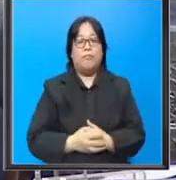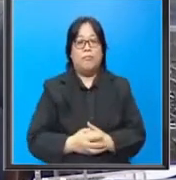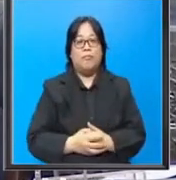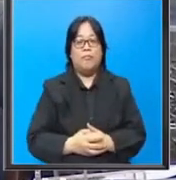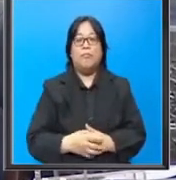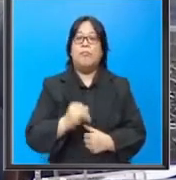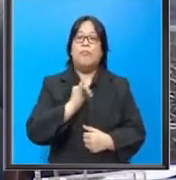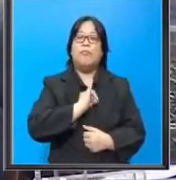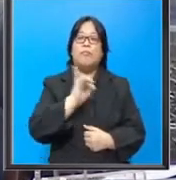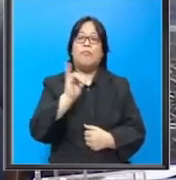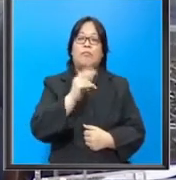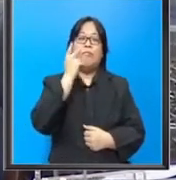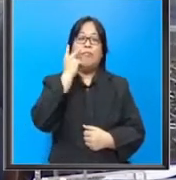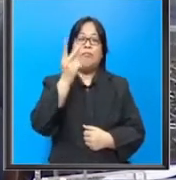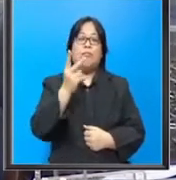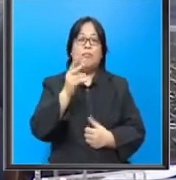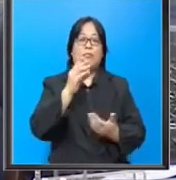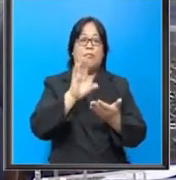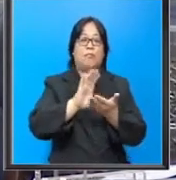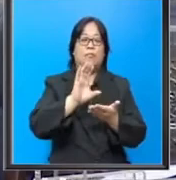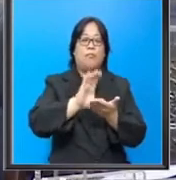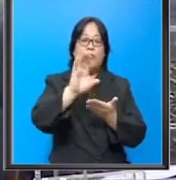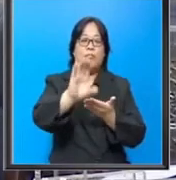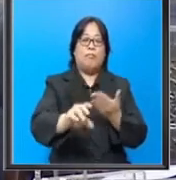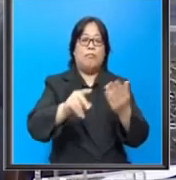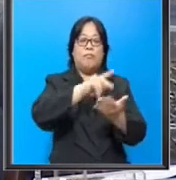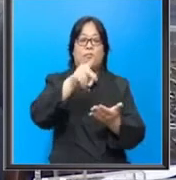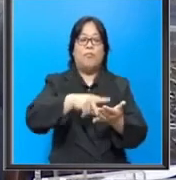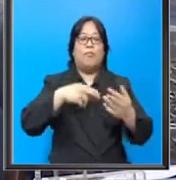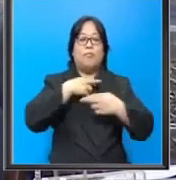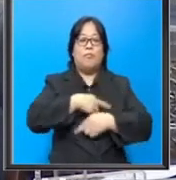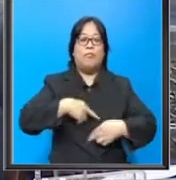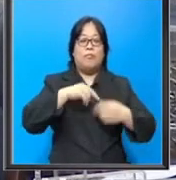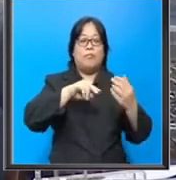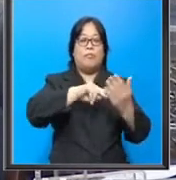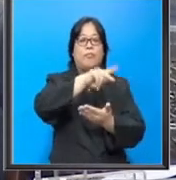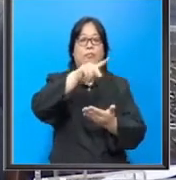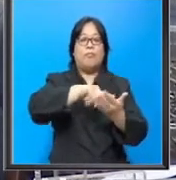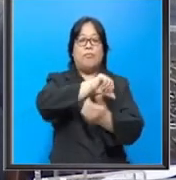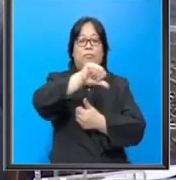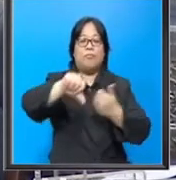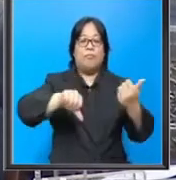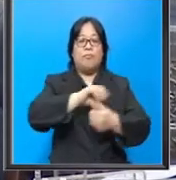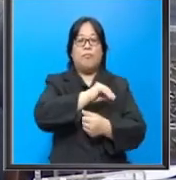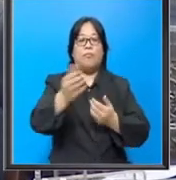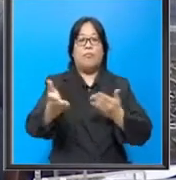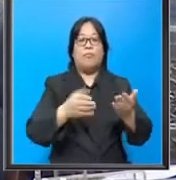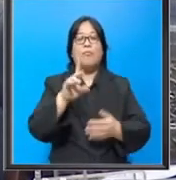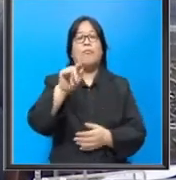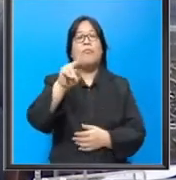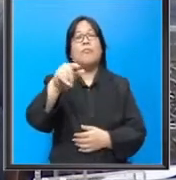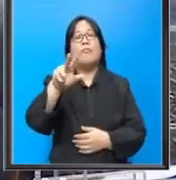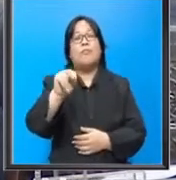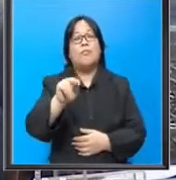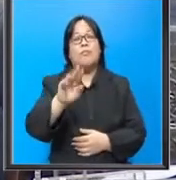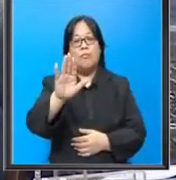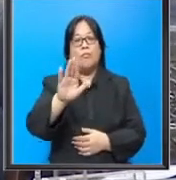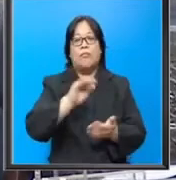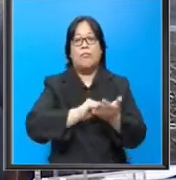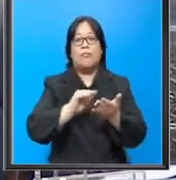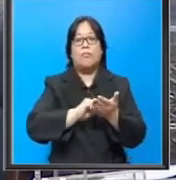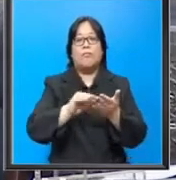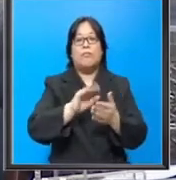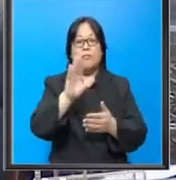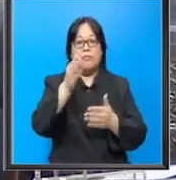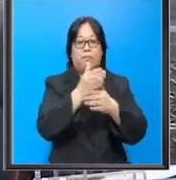saya juga melihat bahwa peruntukan bagi pusat rekreasi Project sosial rekreasi dan kemudian menguap di Kuala Lumpur ini